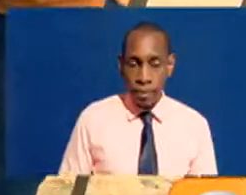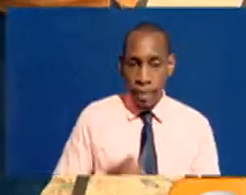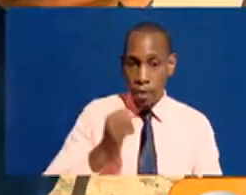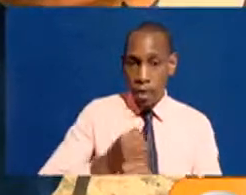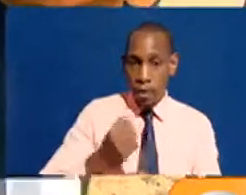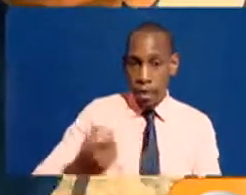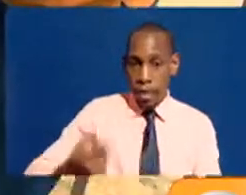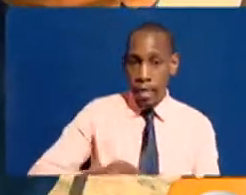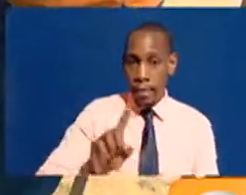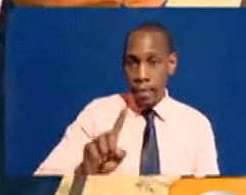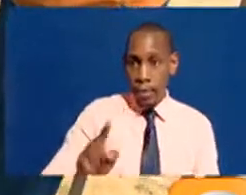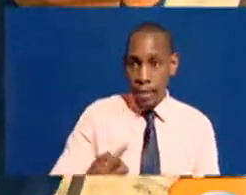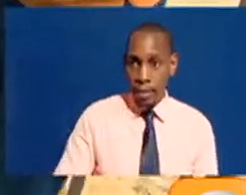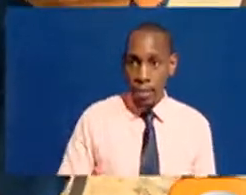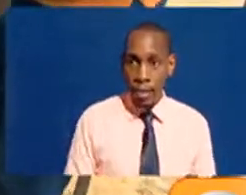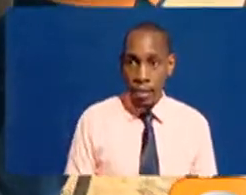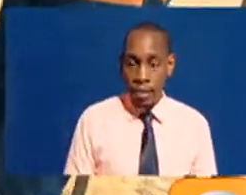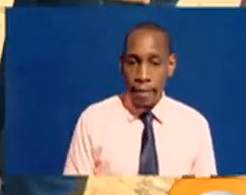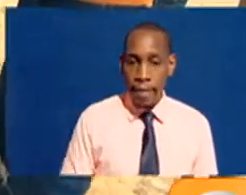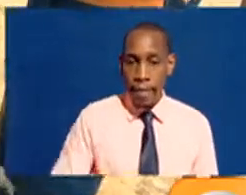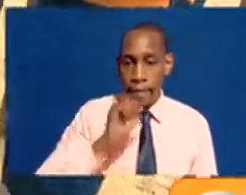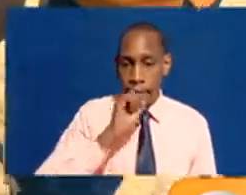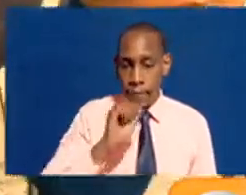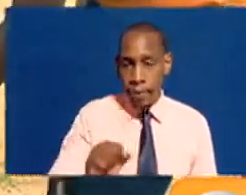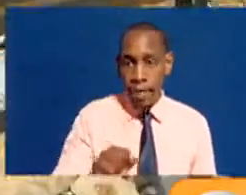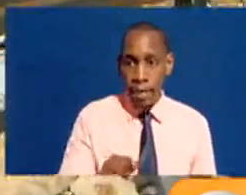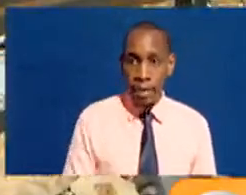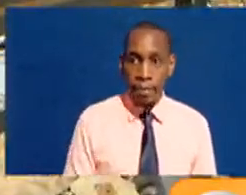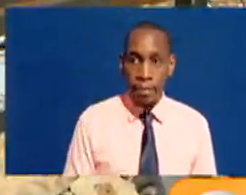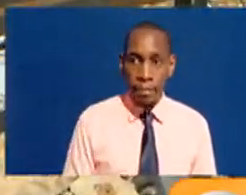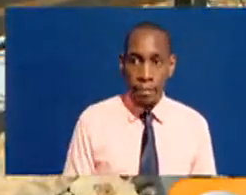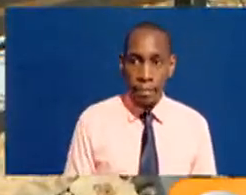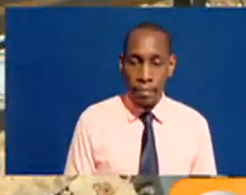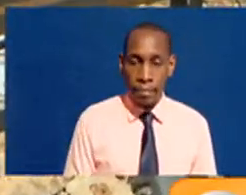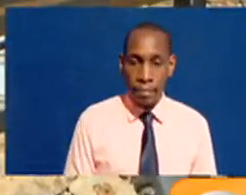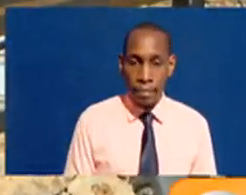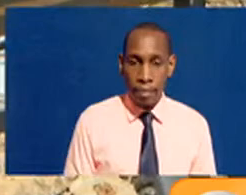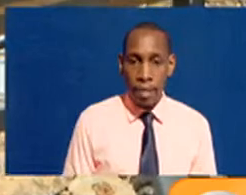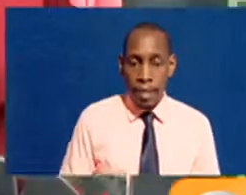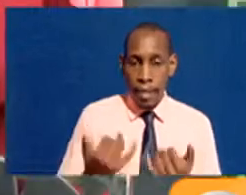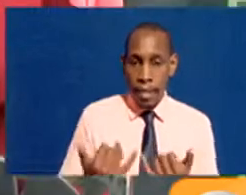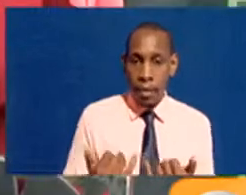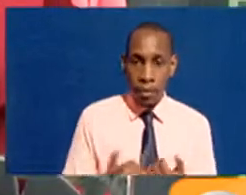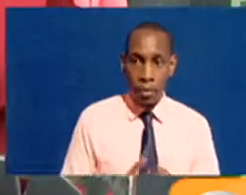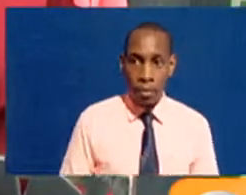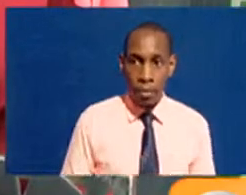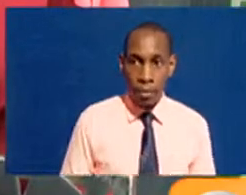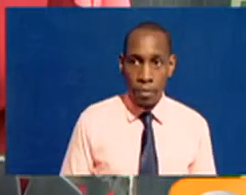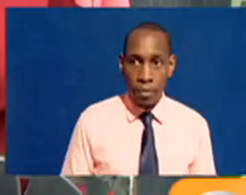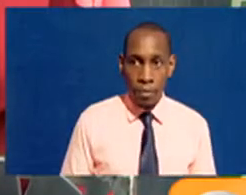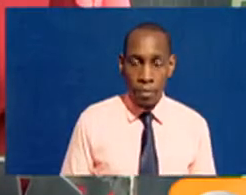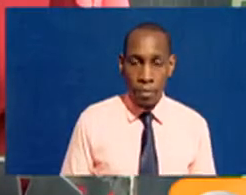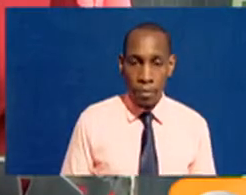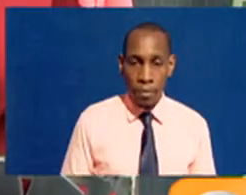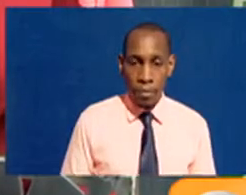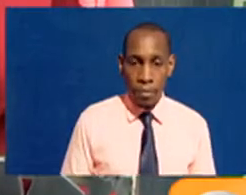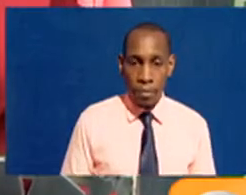1000 na 500 anatuma nyumbani. So mimi naweka tu. Zilipofika